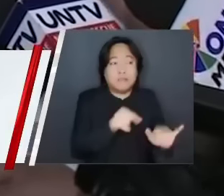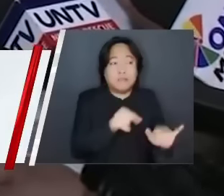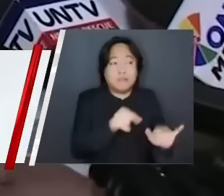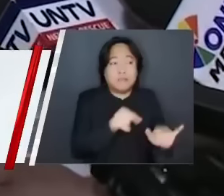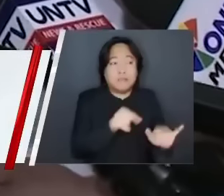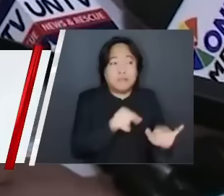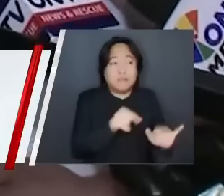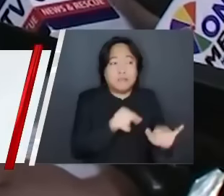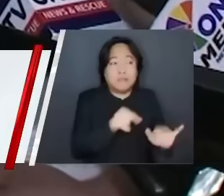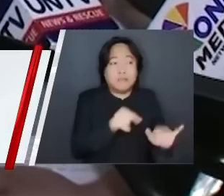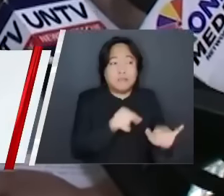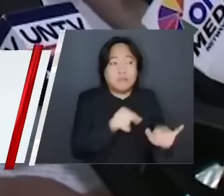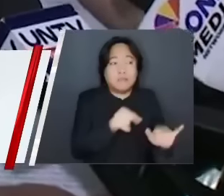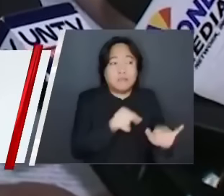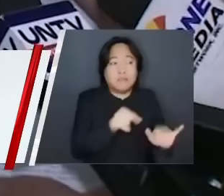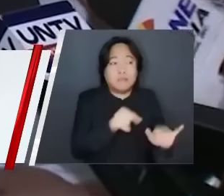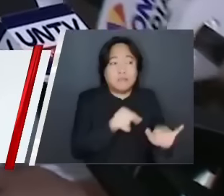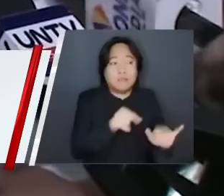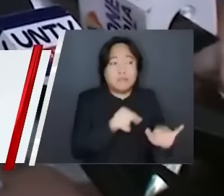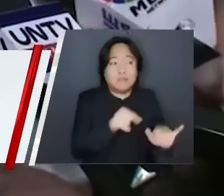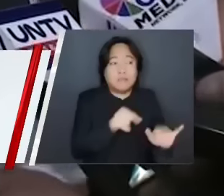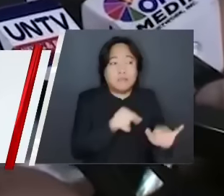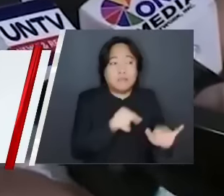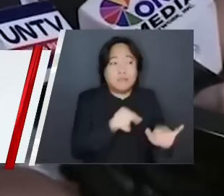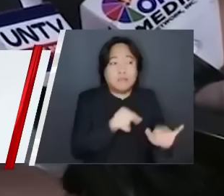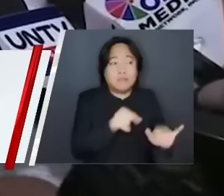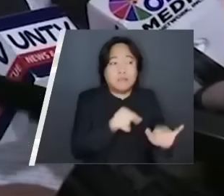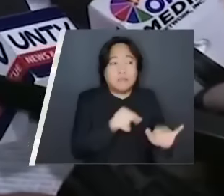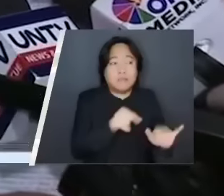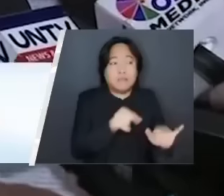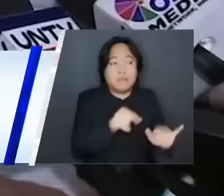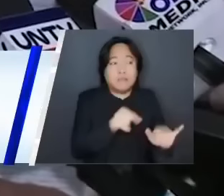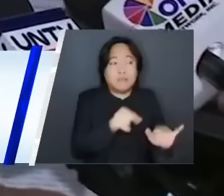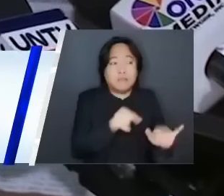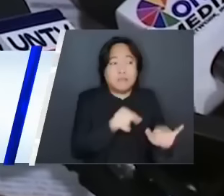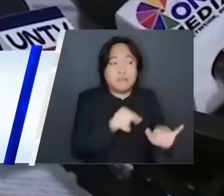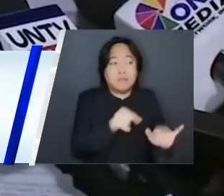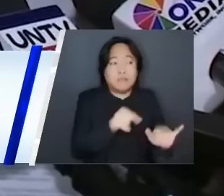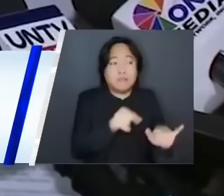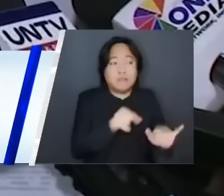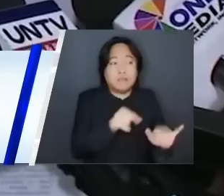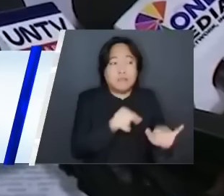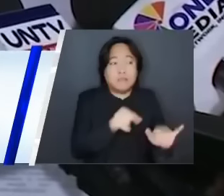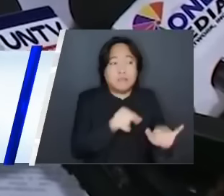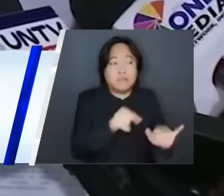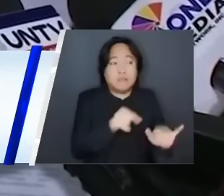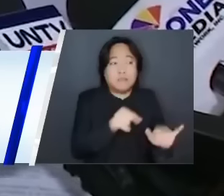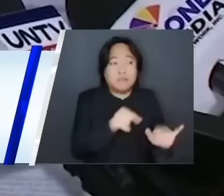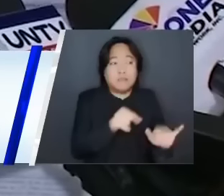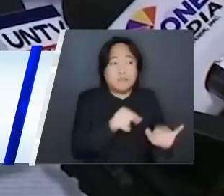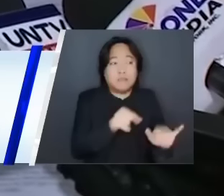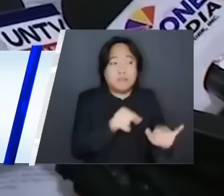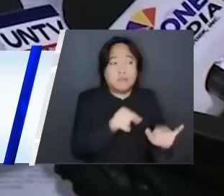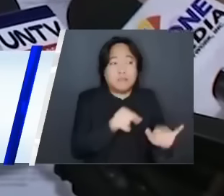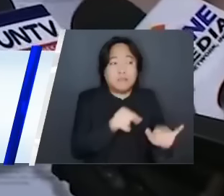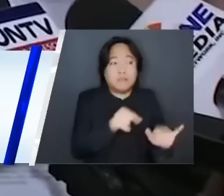articles po are the misuse, the failure to account, the intel and confidential funds of both